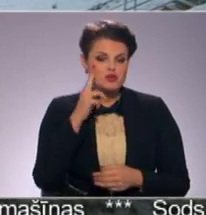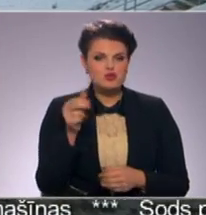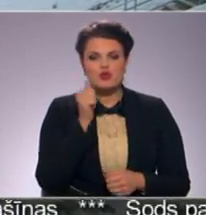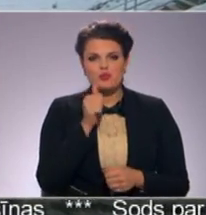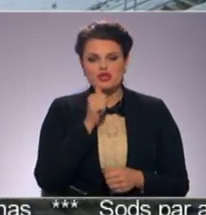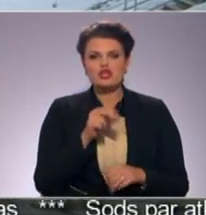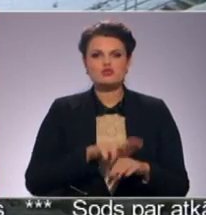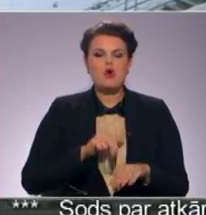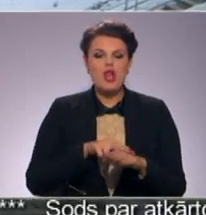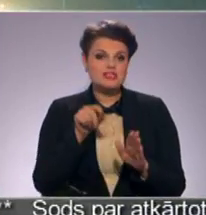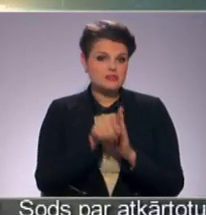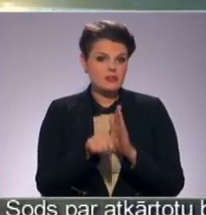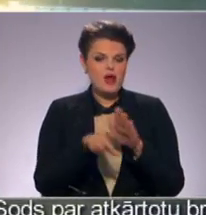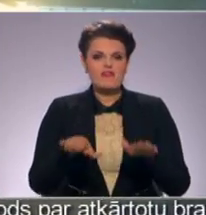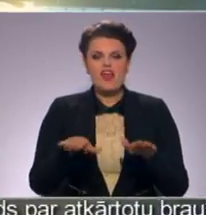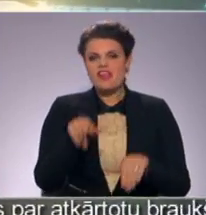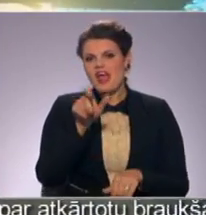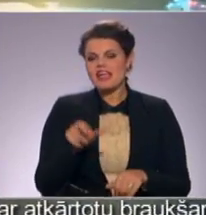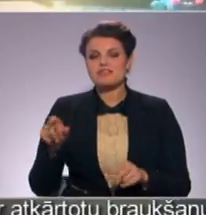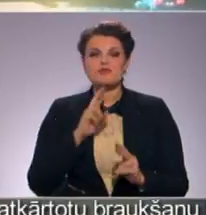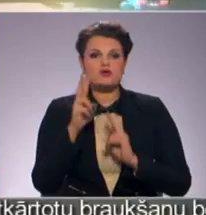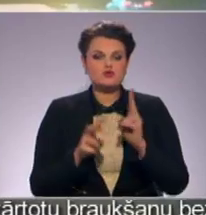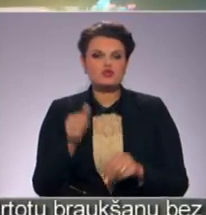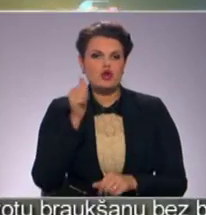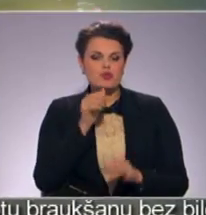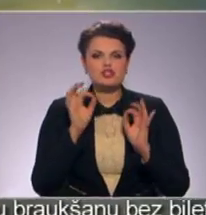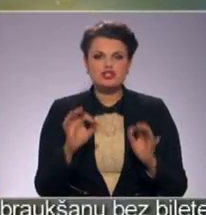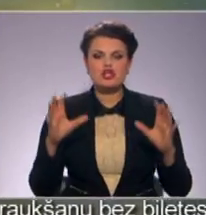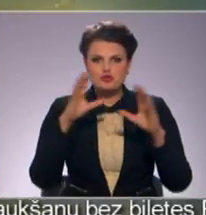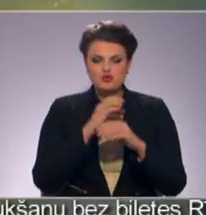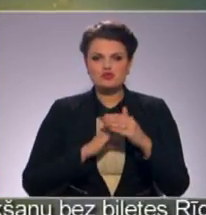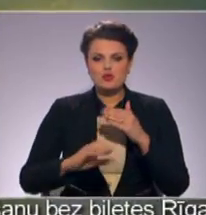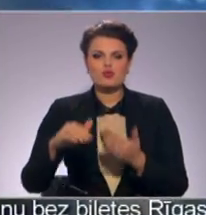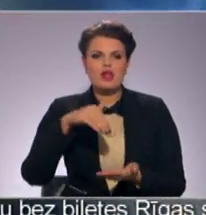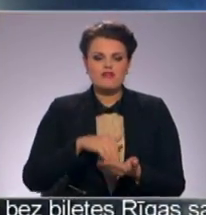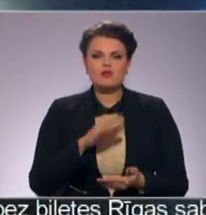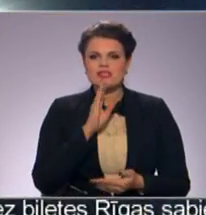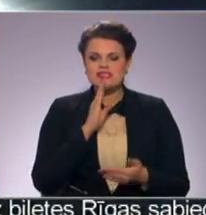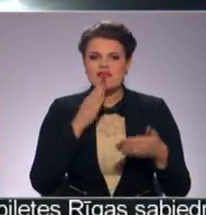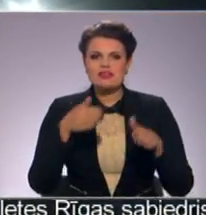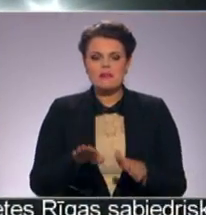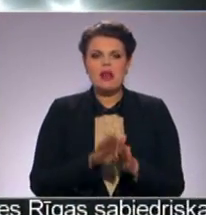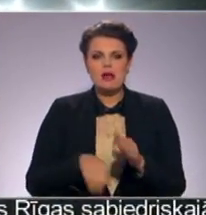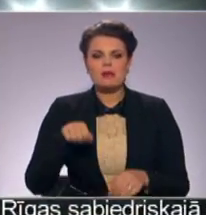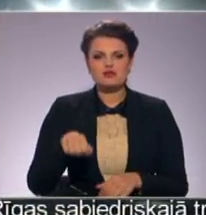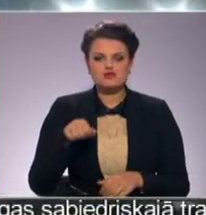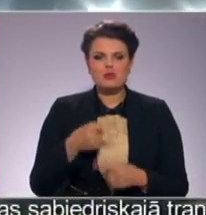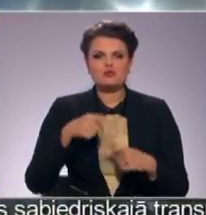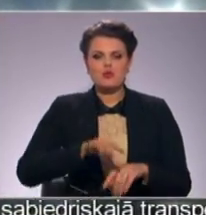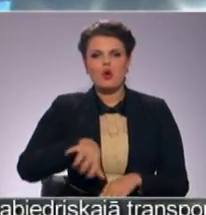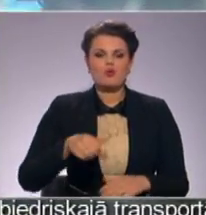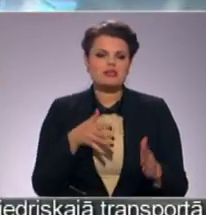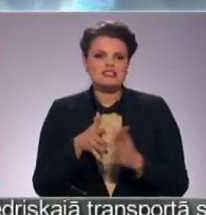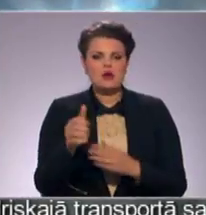biežākas policijas patruļas. Vietējie iedzīvotāji sūdzējās, ka nereti tieši tumšā tuneļa vidū sievietes paliek bez rokas somiņas, ko izrauj